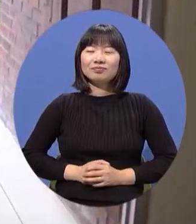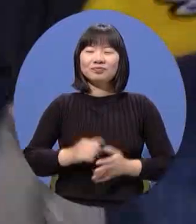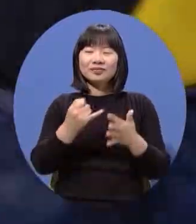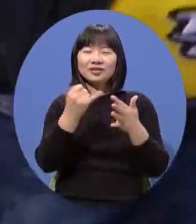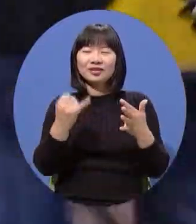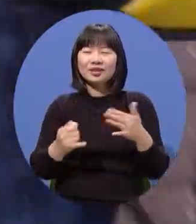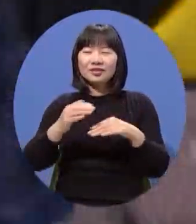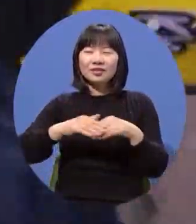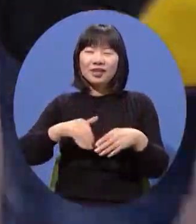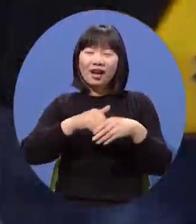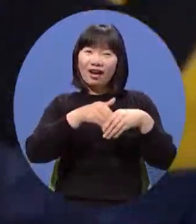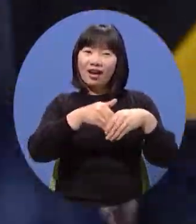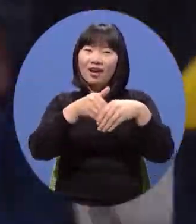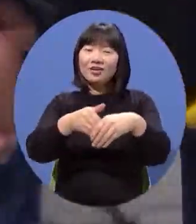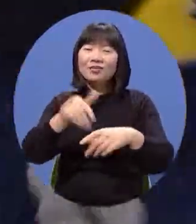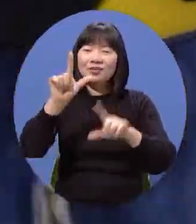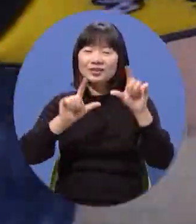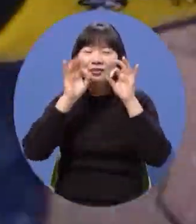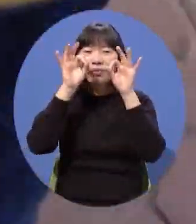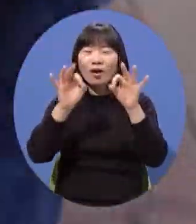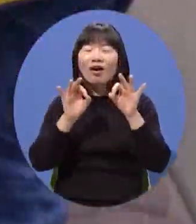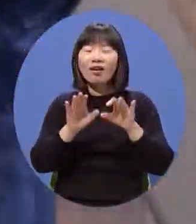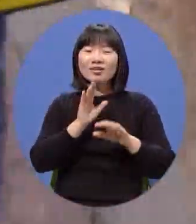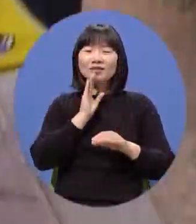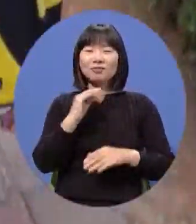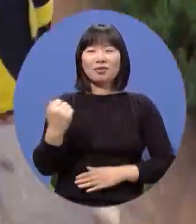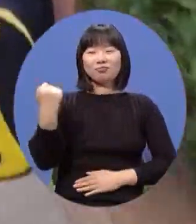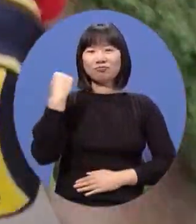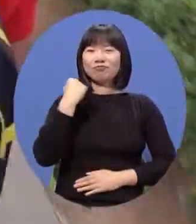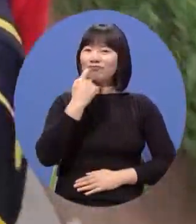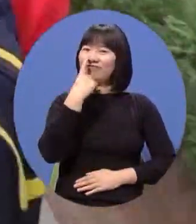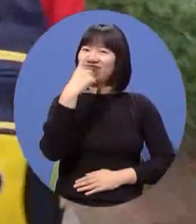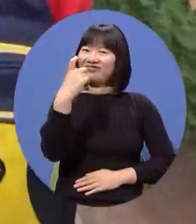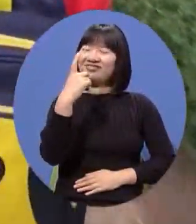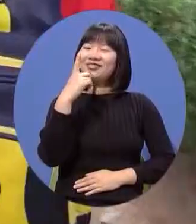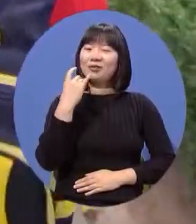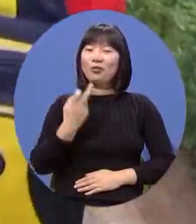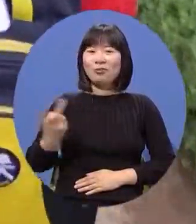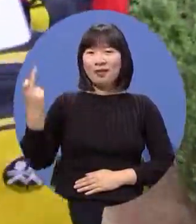동생의 손을 꼭 잡고 가는 모습은 누가 봐도 든든하고 멋진 오빠인데요.